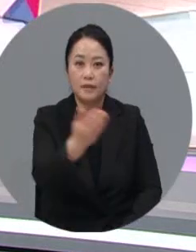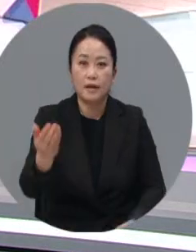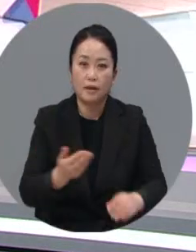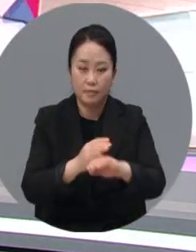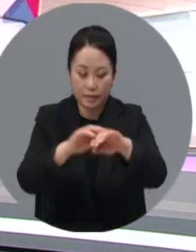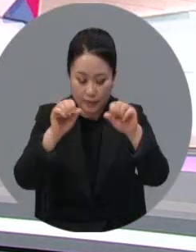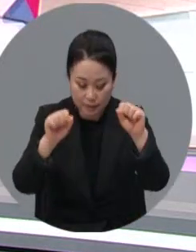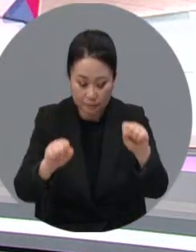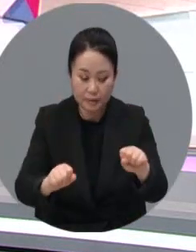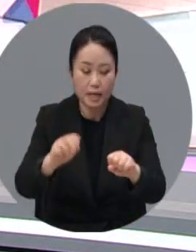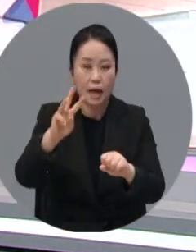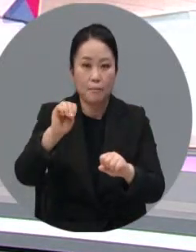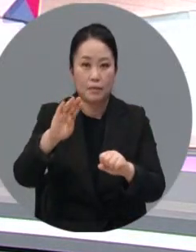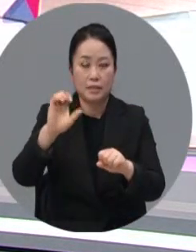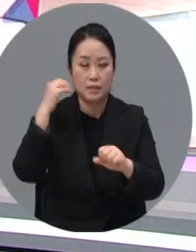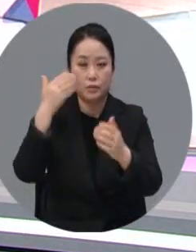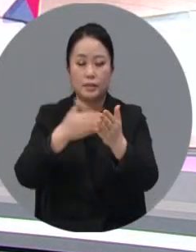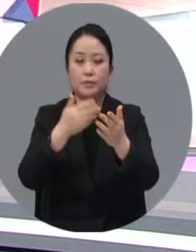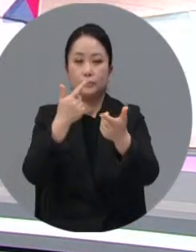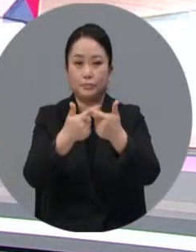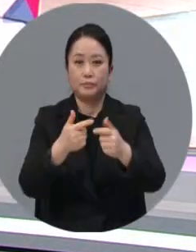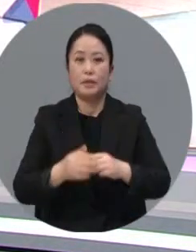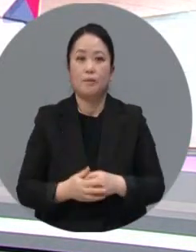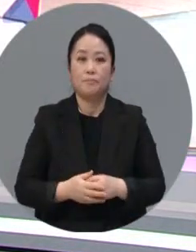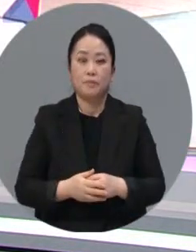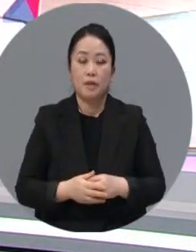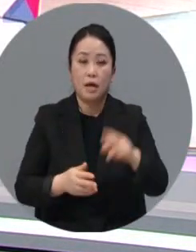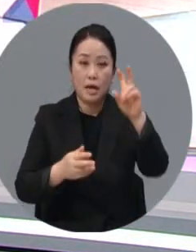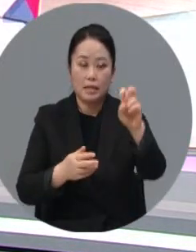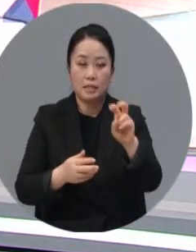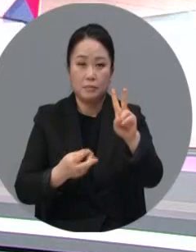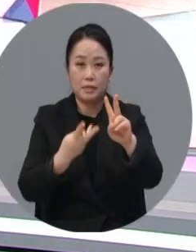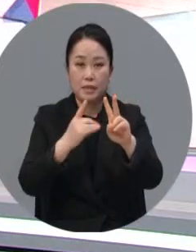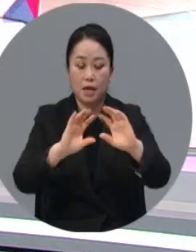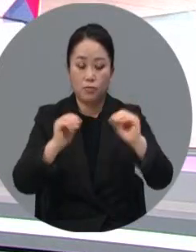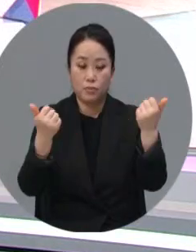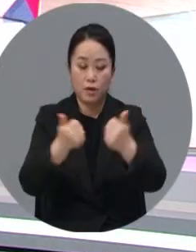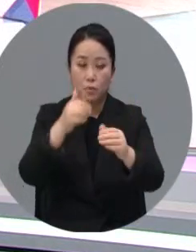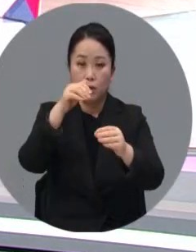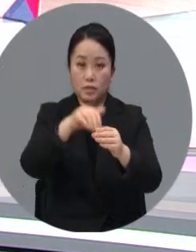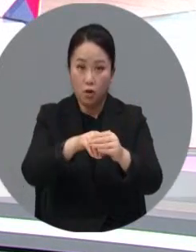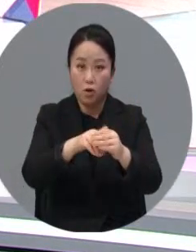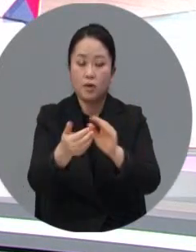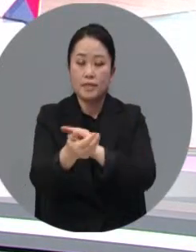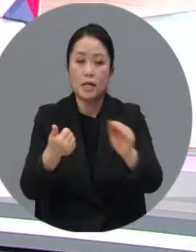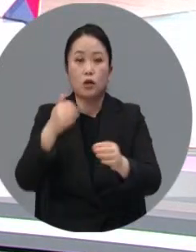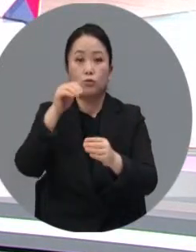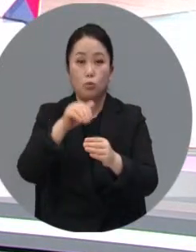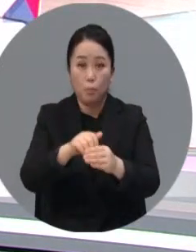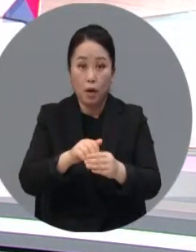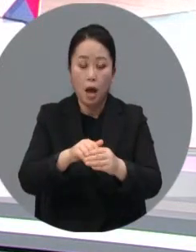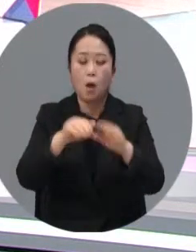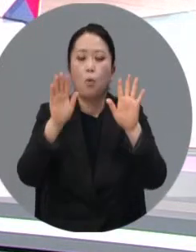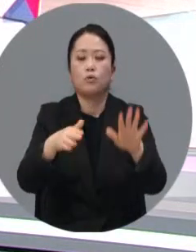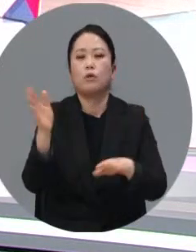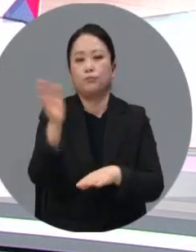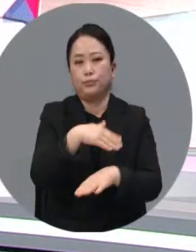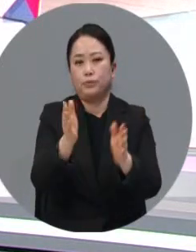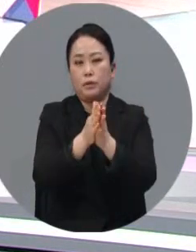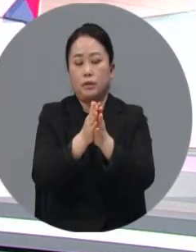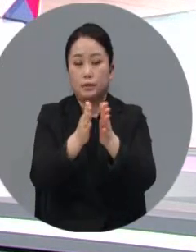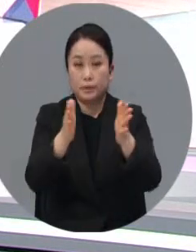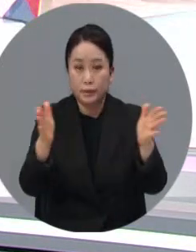시청자 여러분 안녕하십니까. MBC 뉴스데스크 부산입니다. 제22대 국회의원 선거 사전투표가 오늘부터